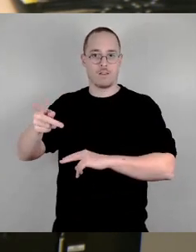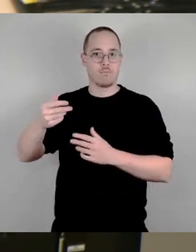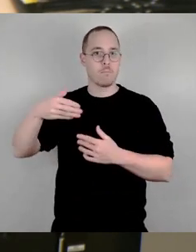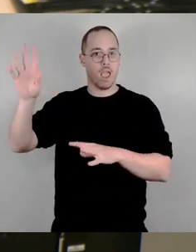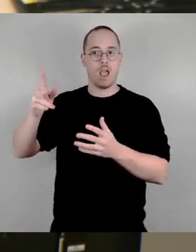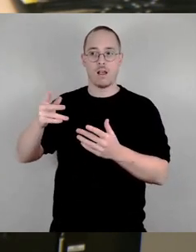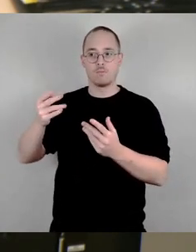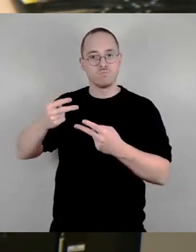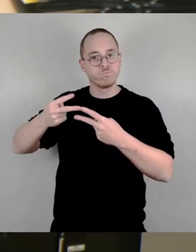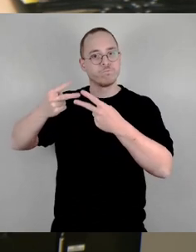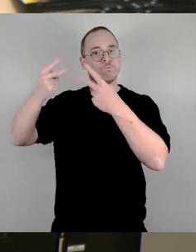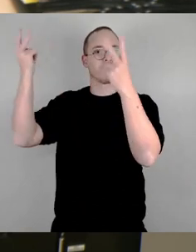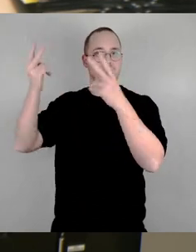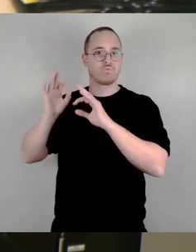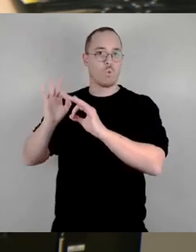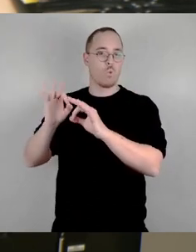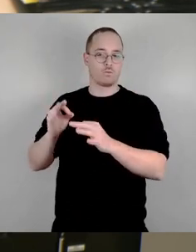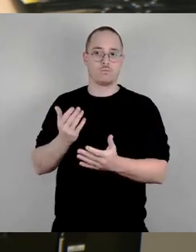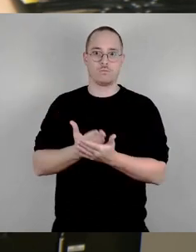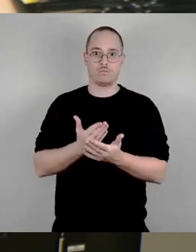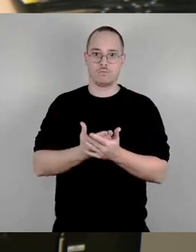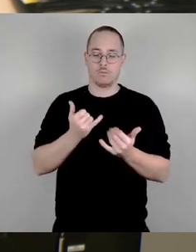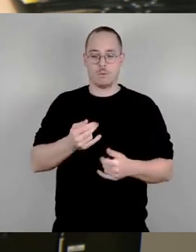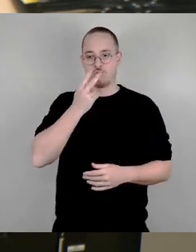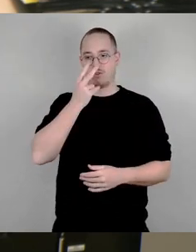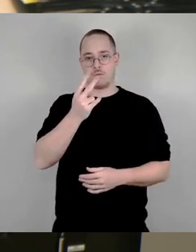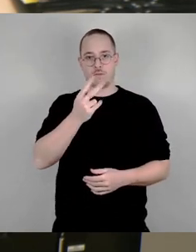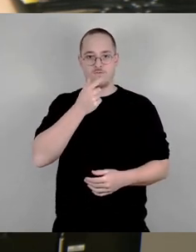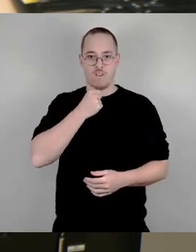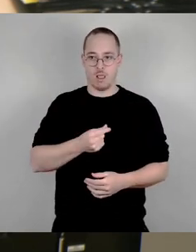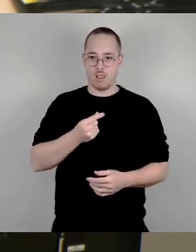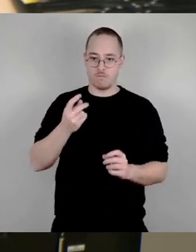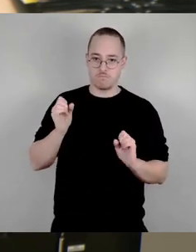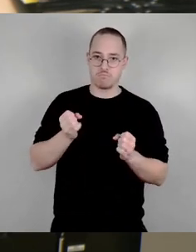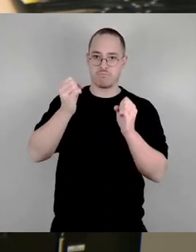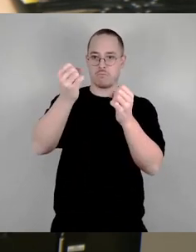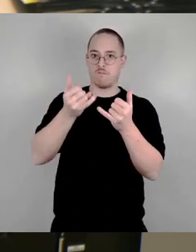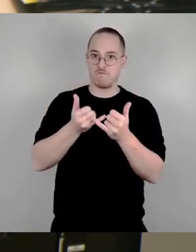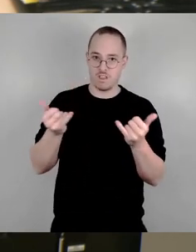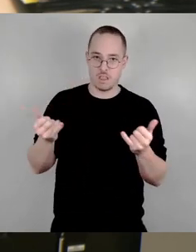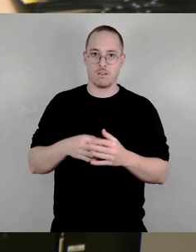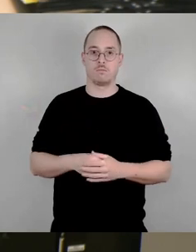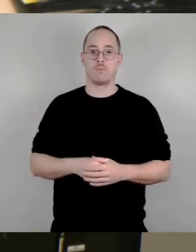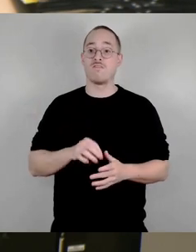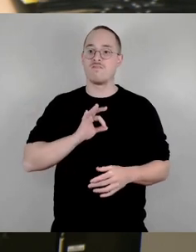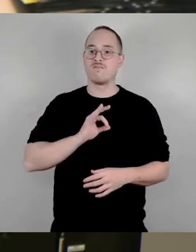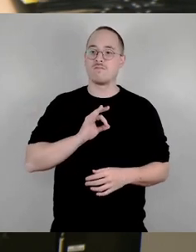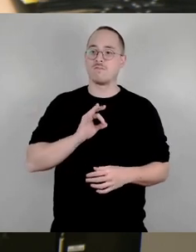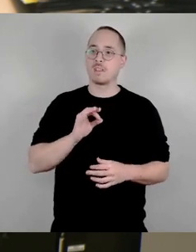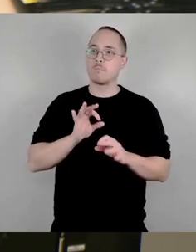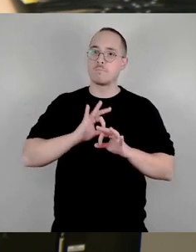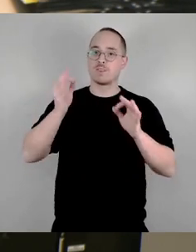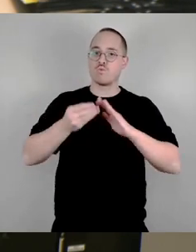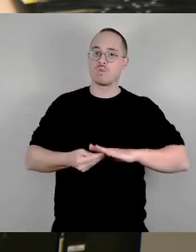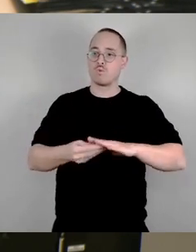der bessere Partner beim Thema Skaten in Dresden ist. Stellt sich die berechtigte Frage, ob der Eigenbetrieb der bessere Partner ist beim Thema Skaten. Auch wenn das